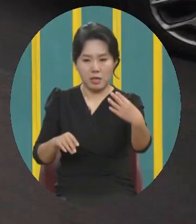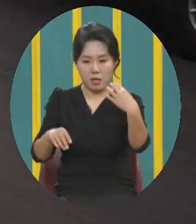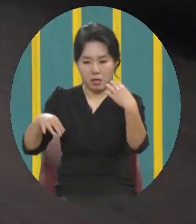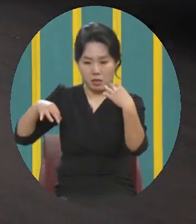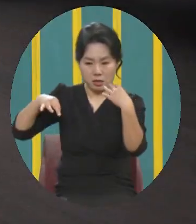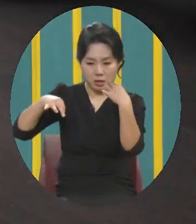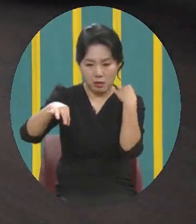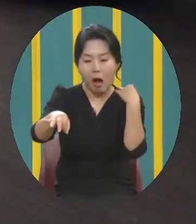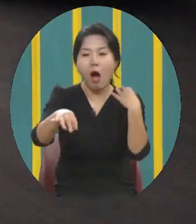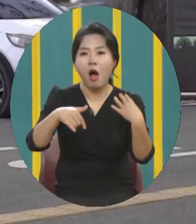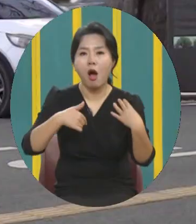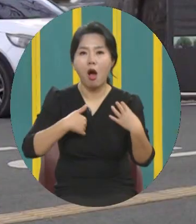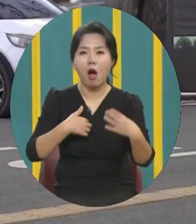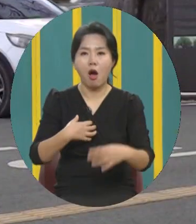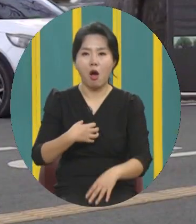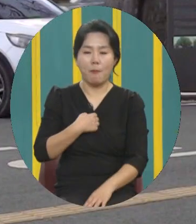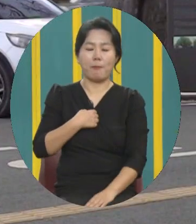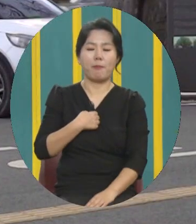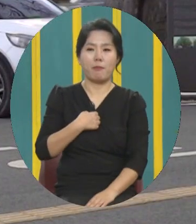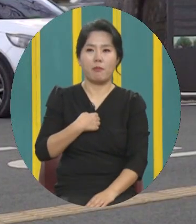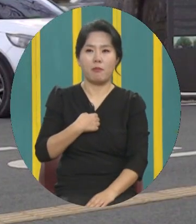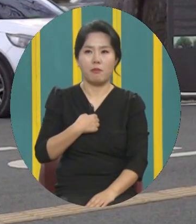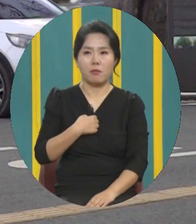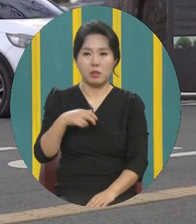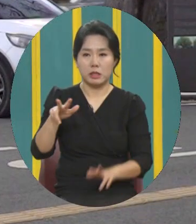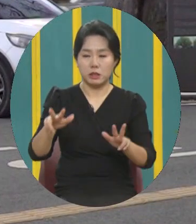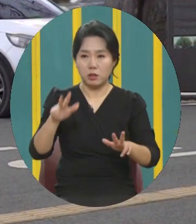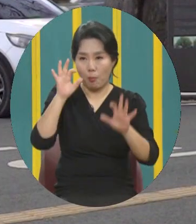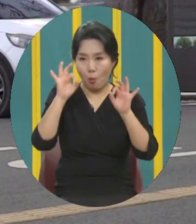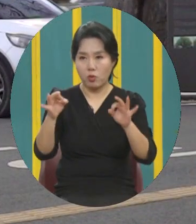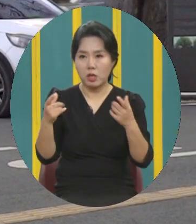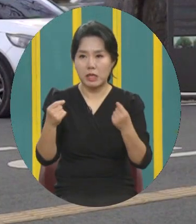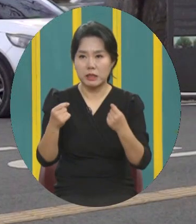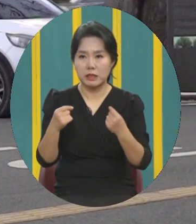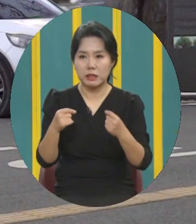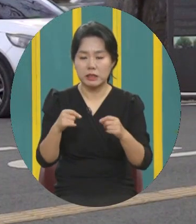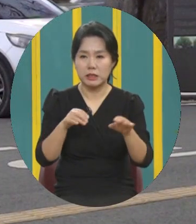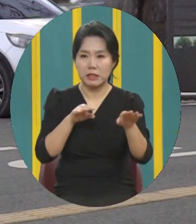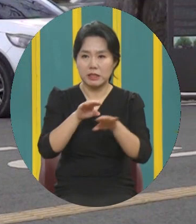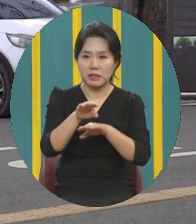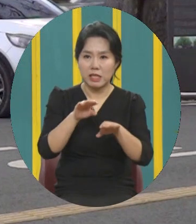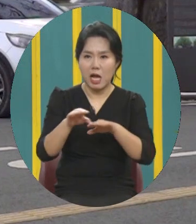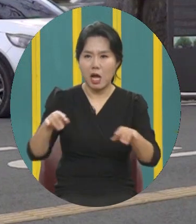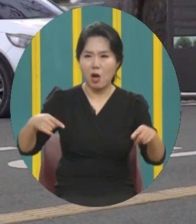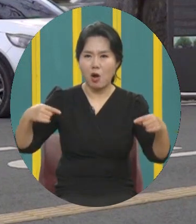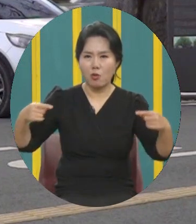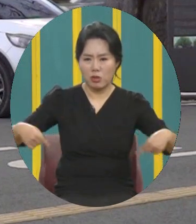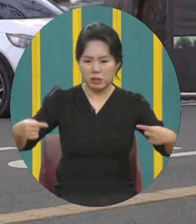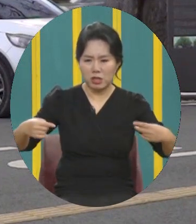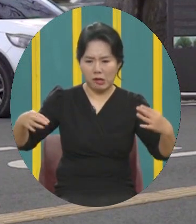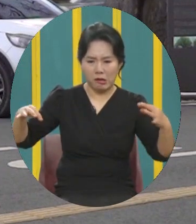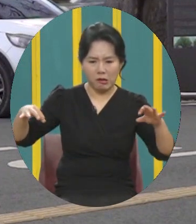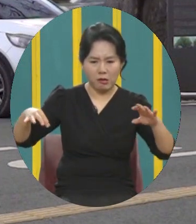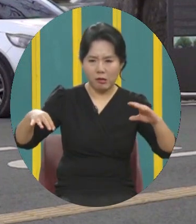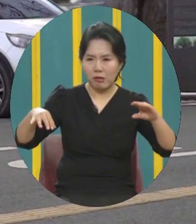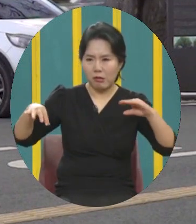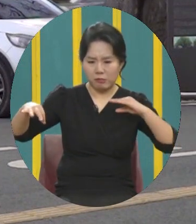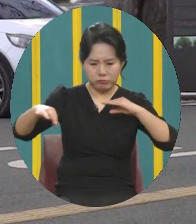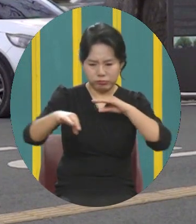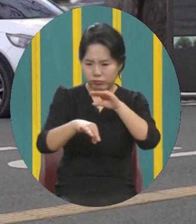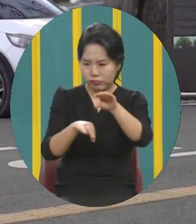아슬아슬하게 지나쳐갑니다. 지금 보시는 바와 같이 차와 휠체어가 뒤섞여서 주행을 해야